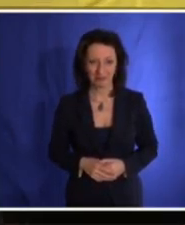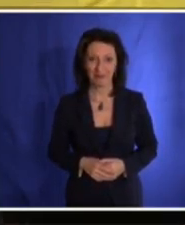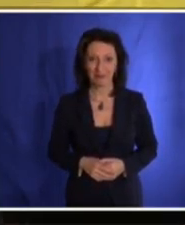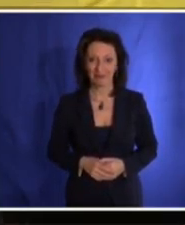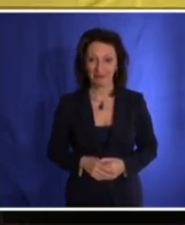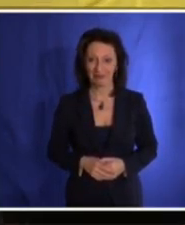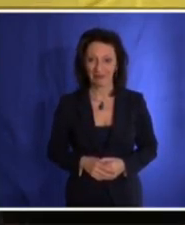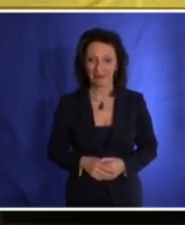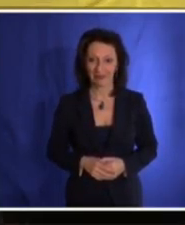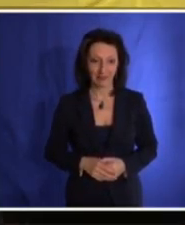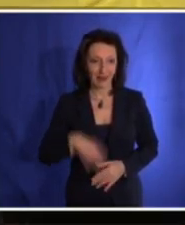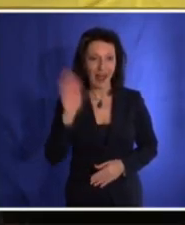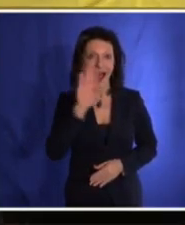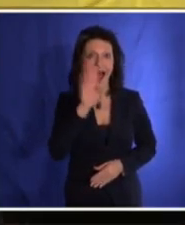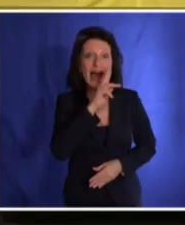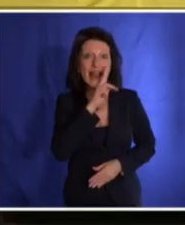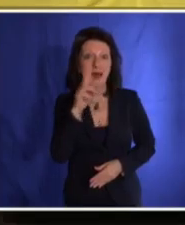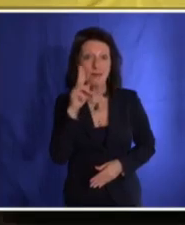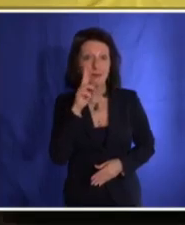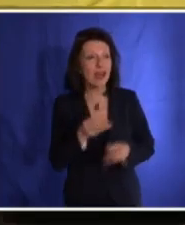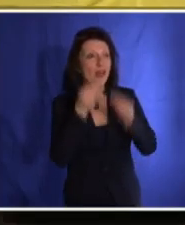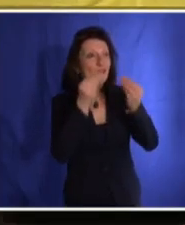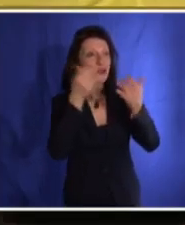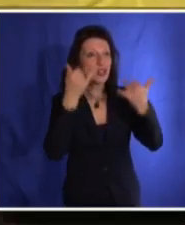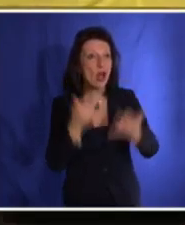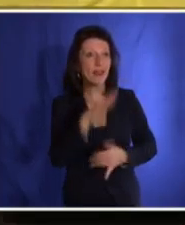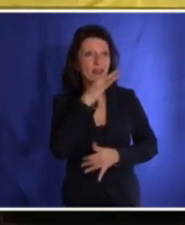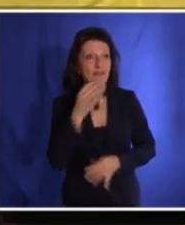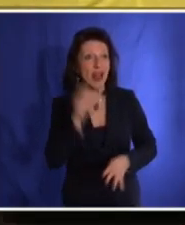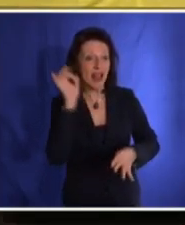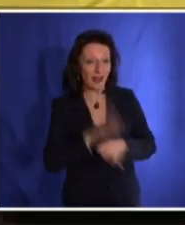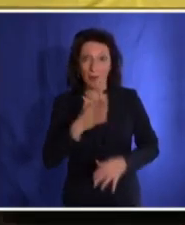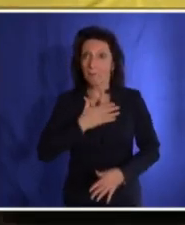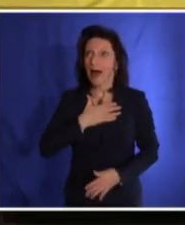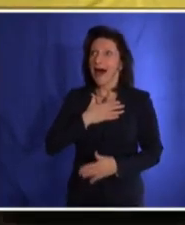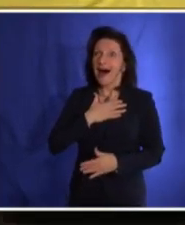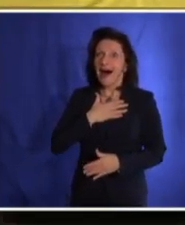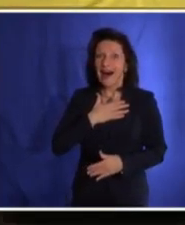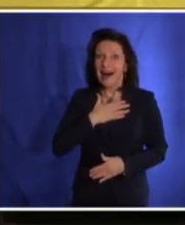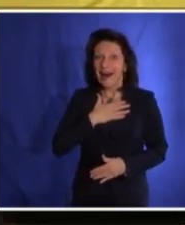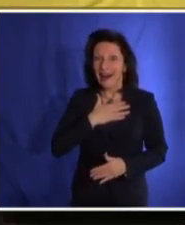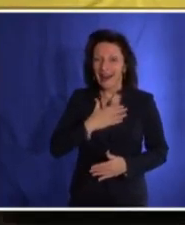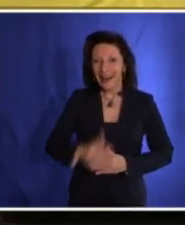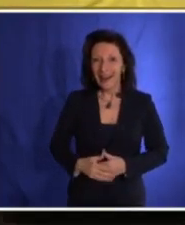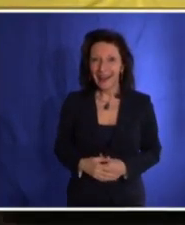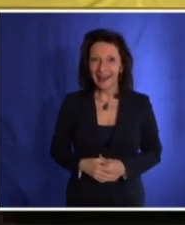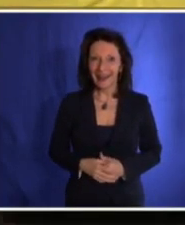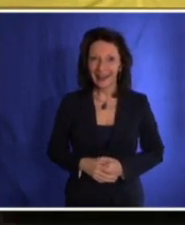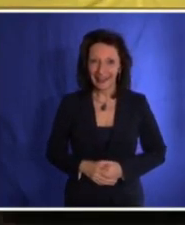hallo Mama, ich wünsche dir heute ganz viel Glück. Ma.